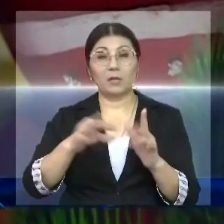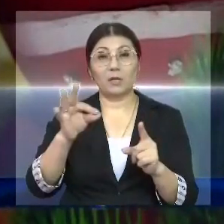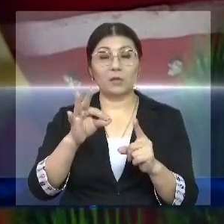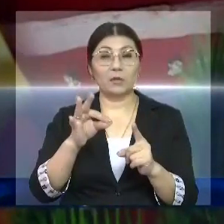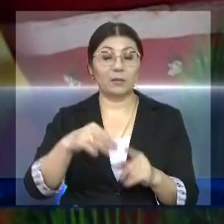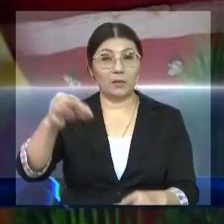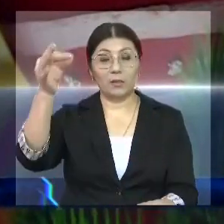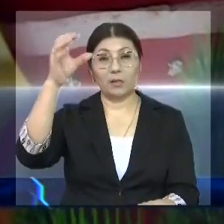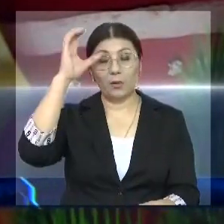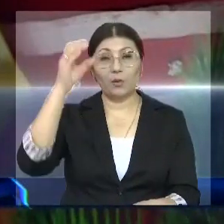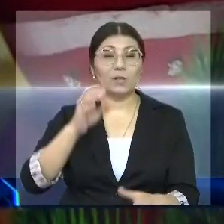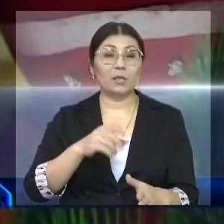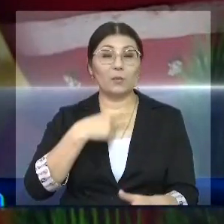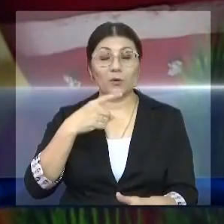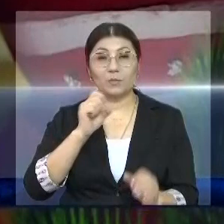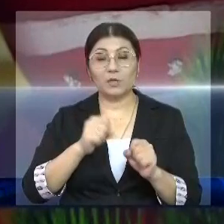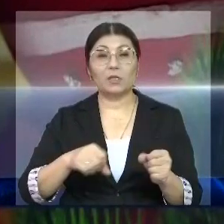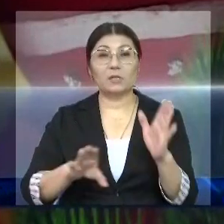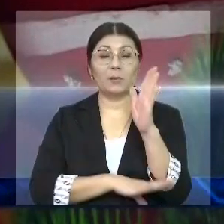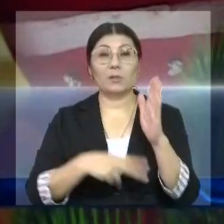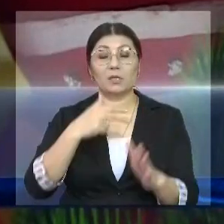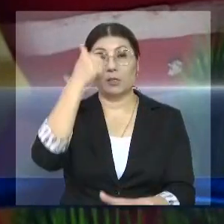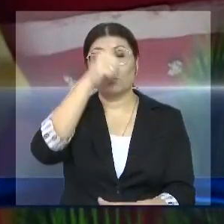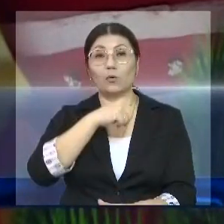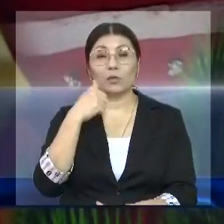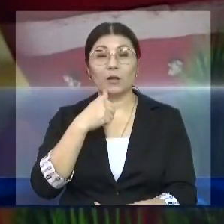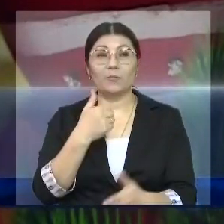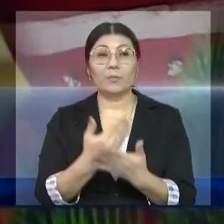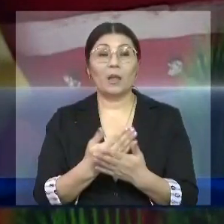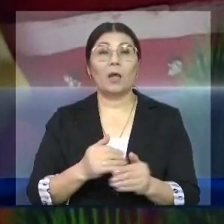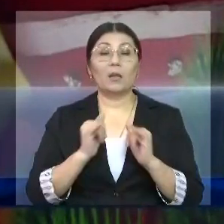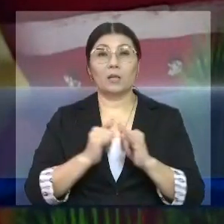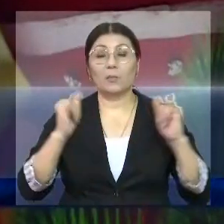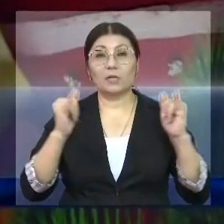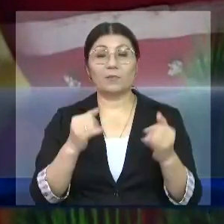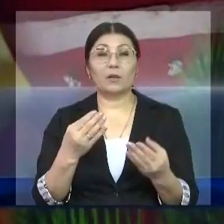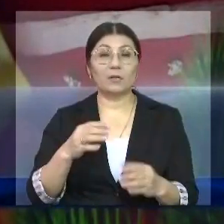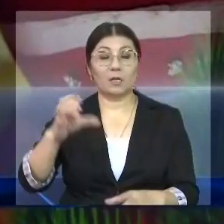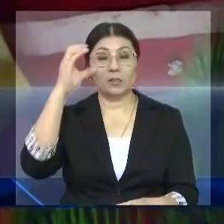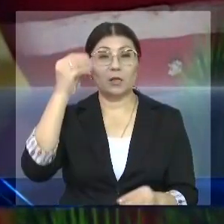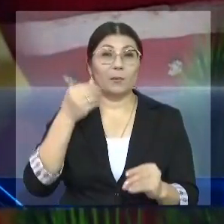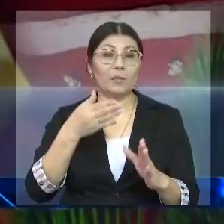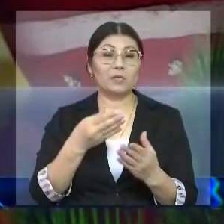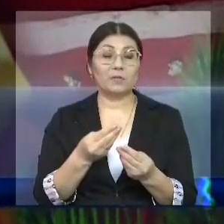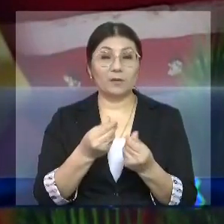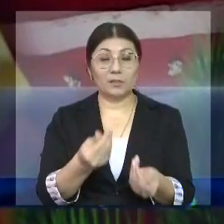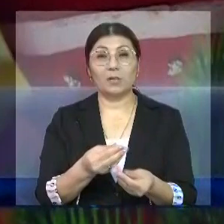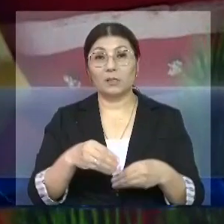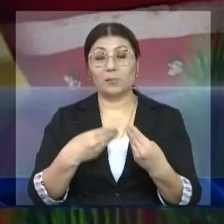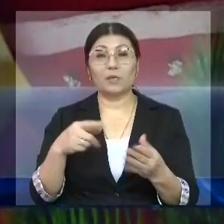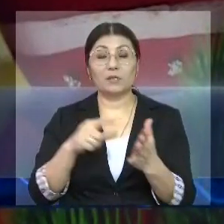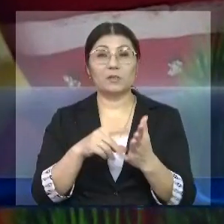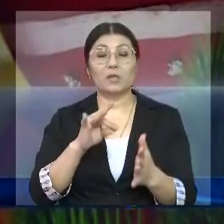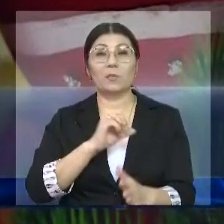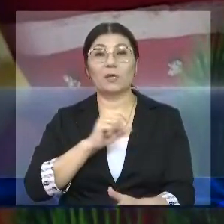сказать, что за последние 3 года динамика такова, что финансирование науки выросло в 7 раз. Это говорит о том, что